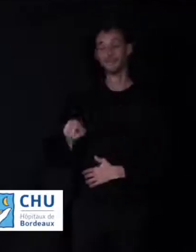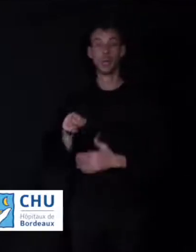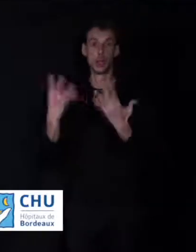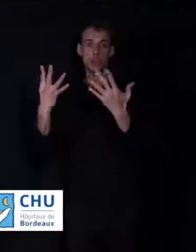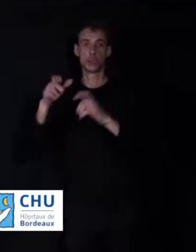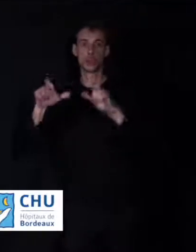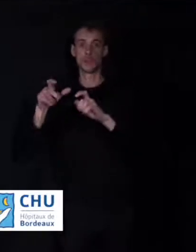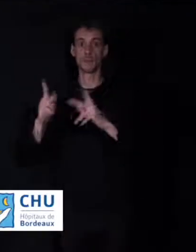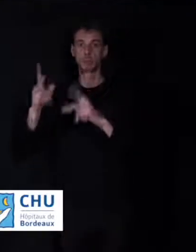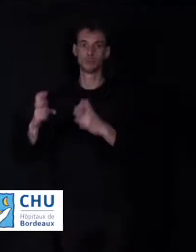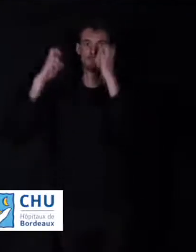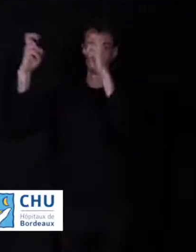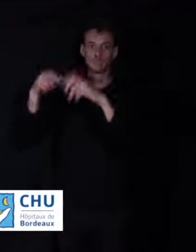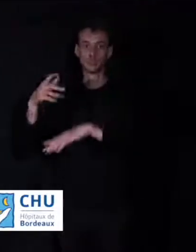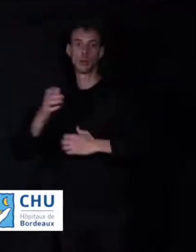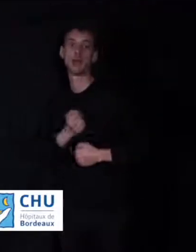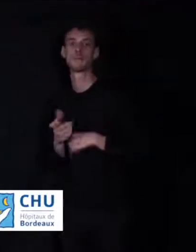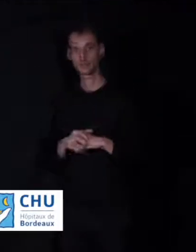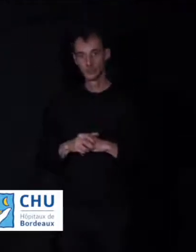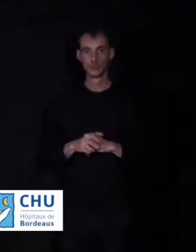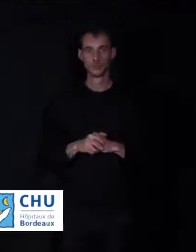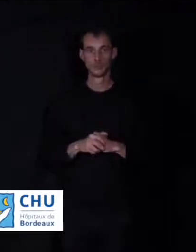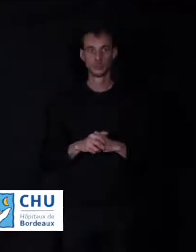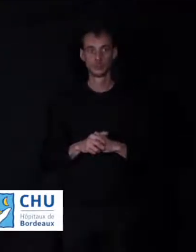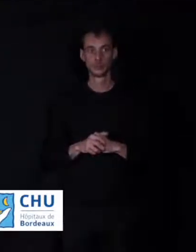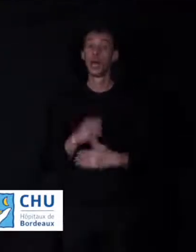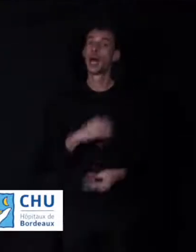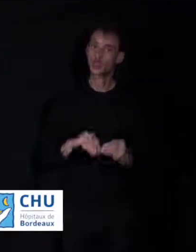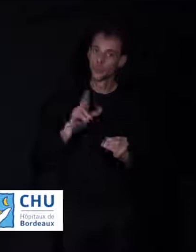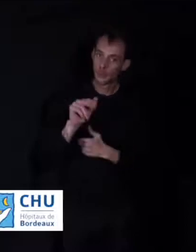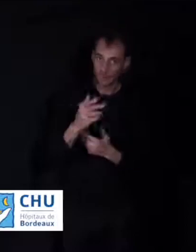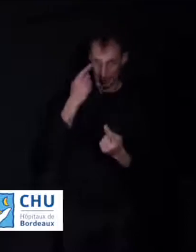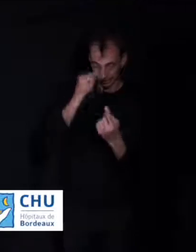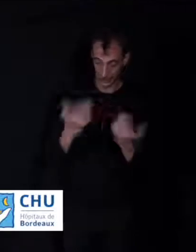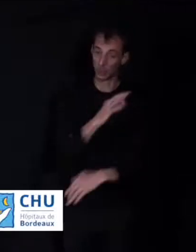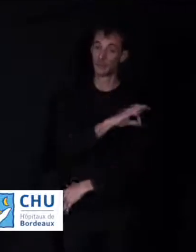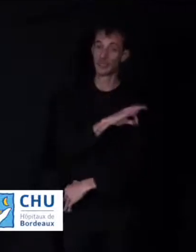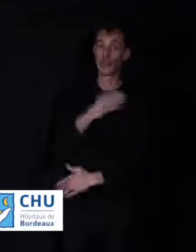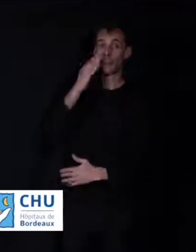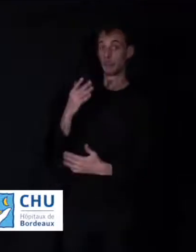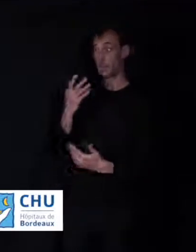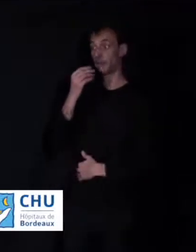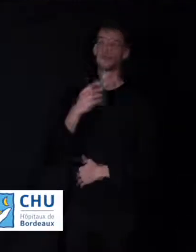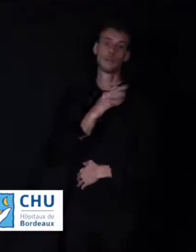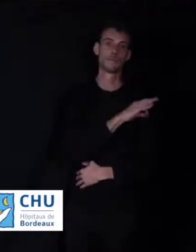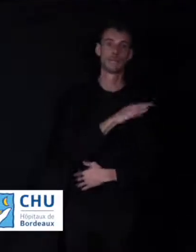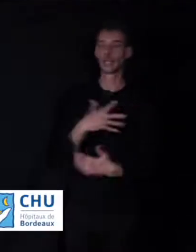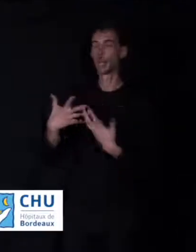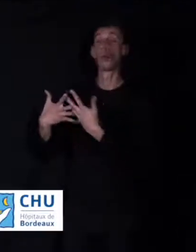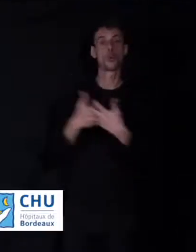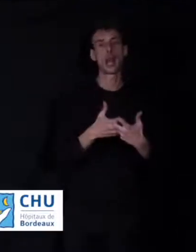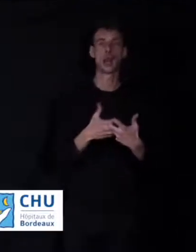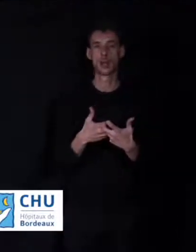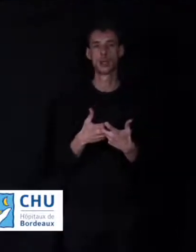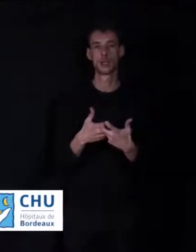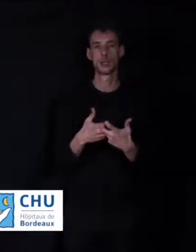fameux congélateurs à moins 80, parce que si le vaccin est décongelé, il reste vivant, enfin entre guillemets vivant, actif,